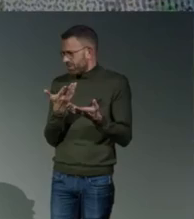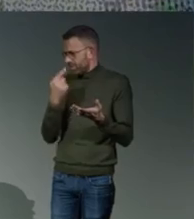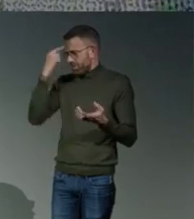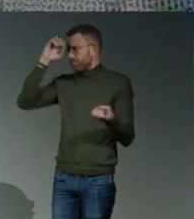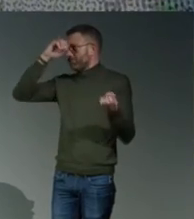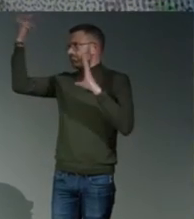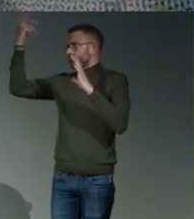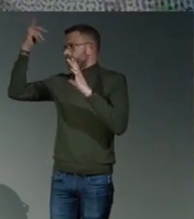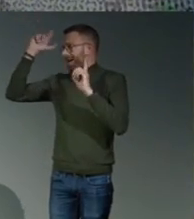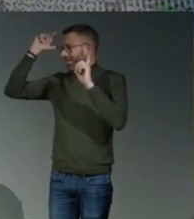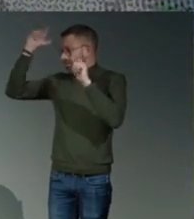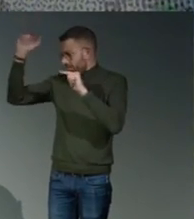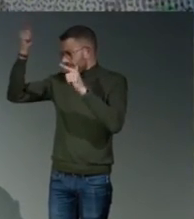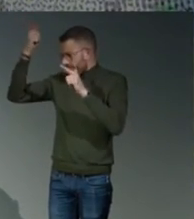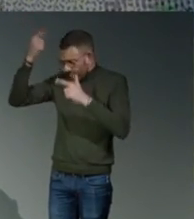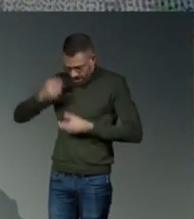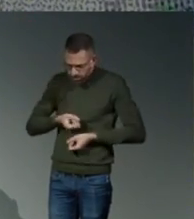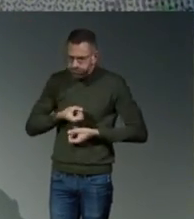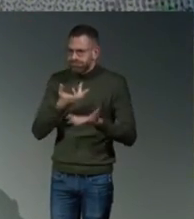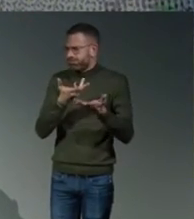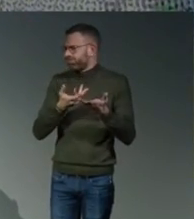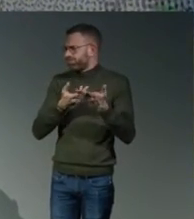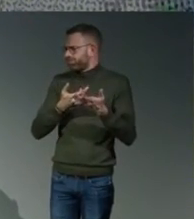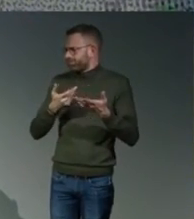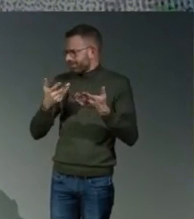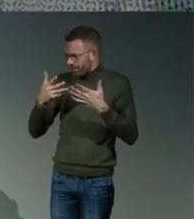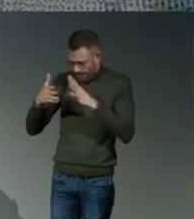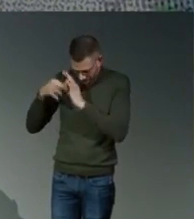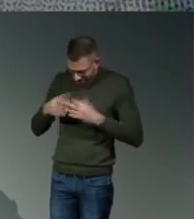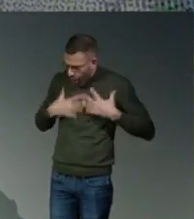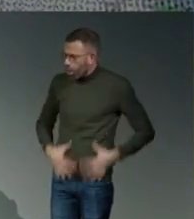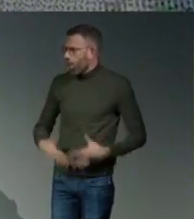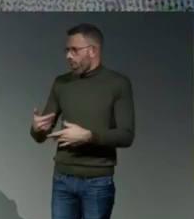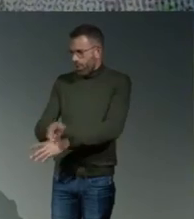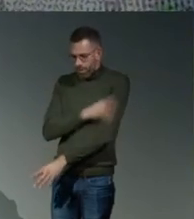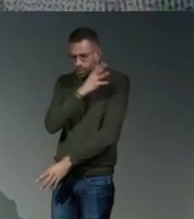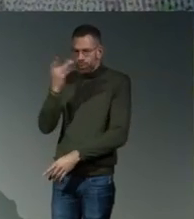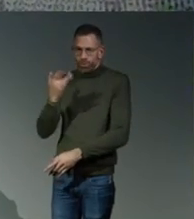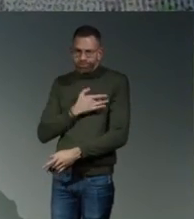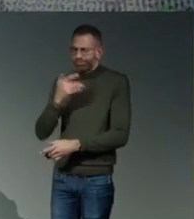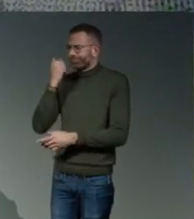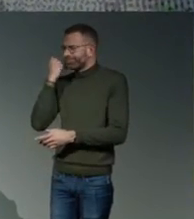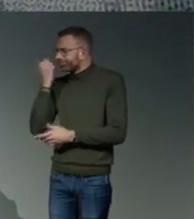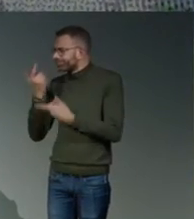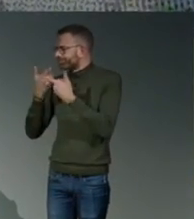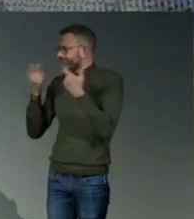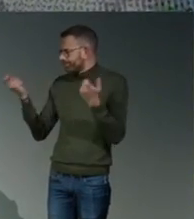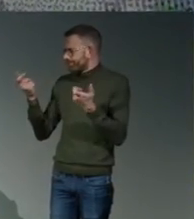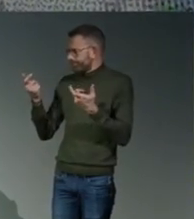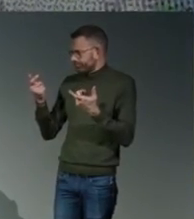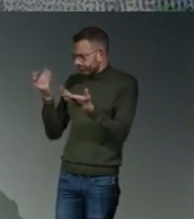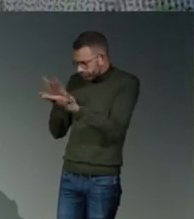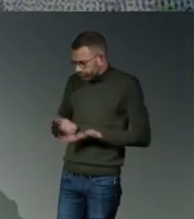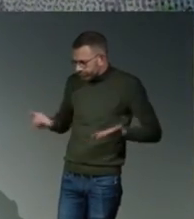qui renvoie notamment... au corps, notamment à l'expérience du corps, à l'émotivité, à l'affectivité, à l'inscription dans des